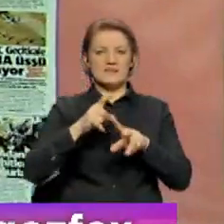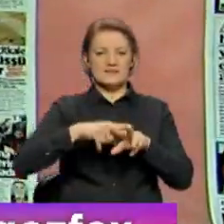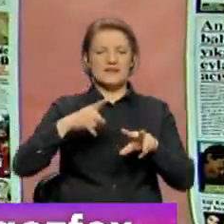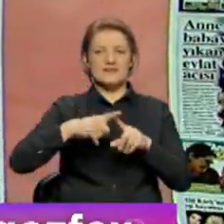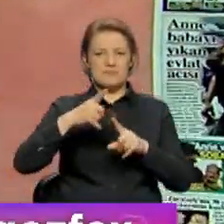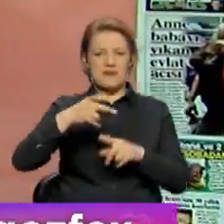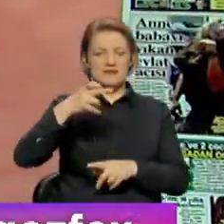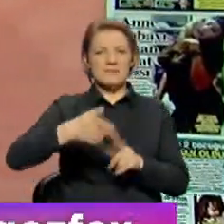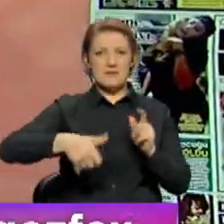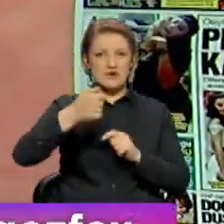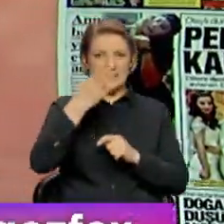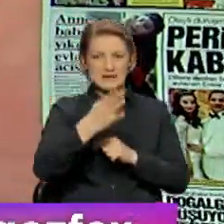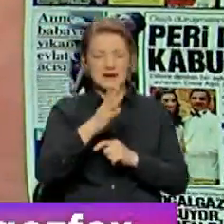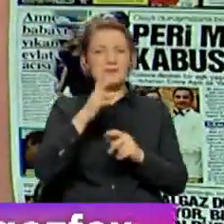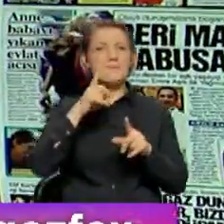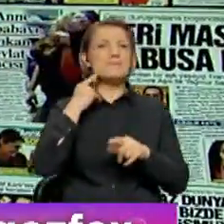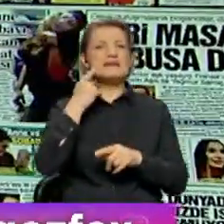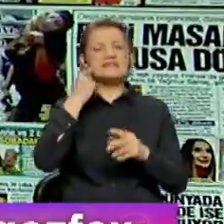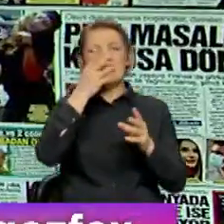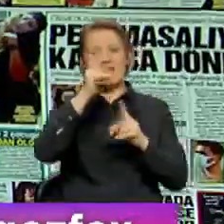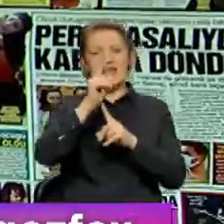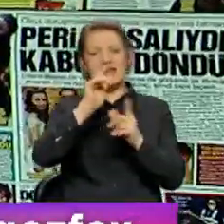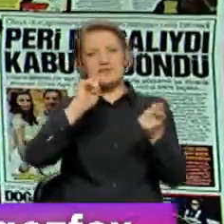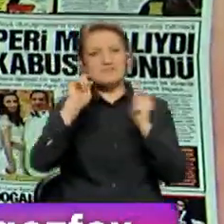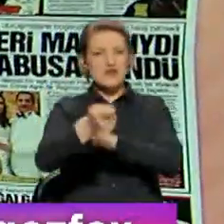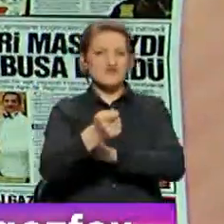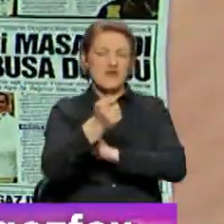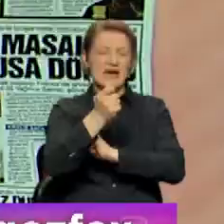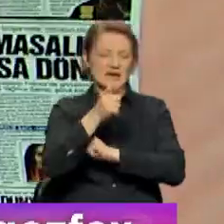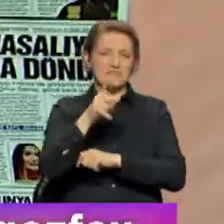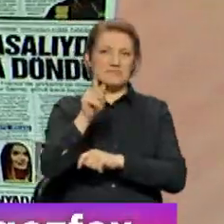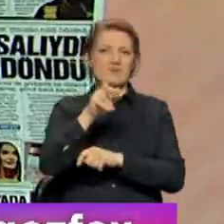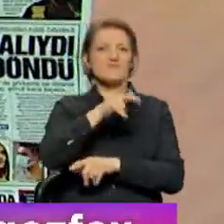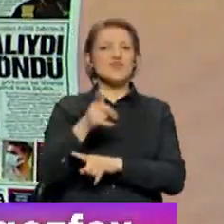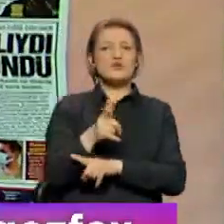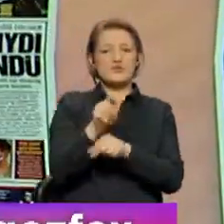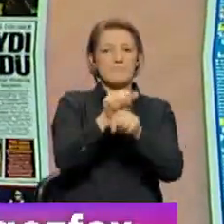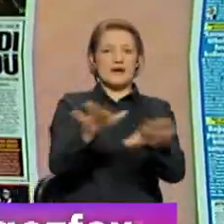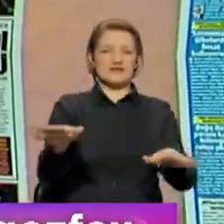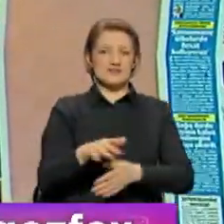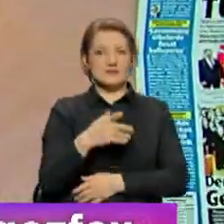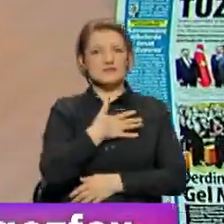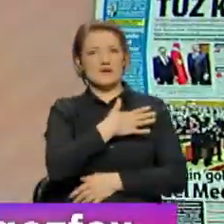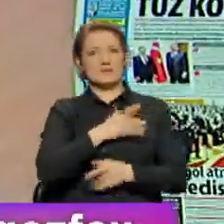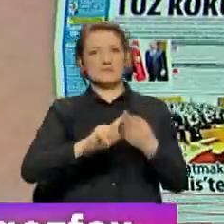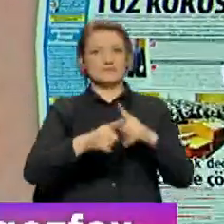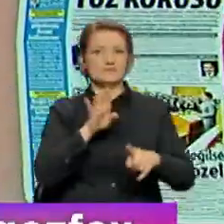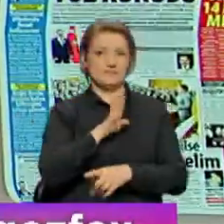karamollaoğlu da mayısta iklim değişecek notu ile bir video paylaşmıştı ve CHP lideri